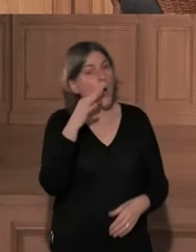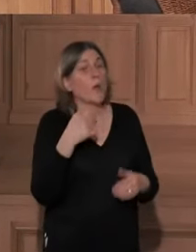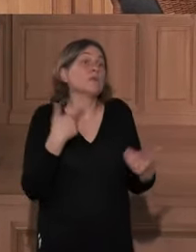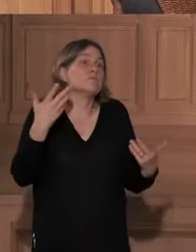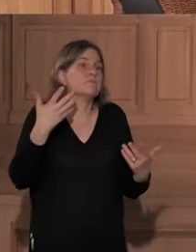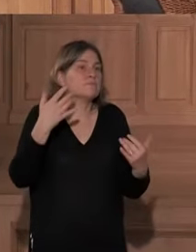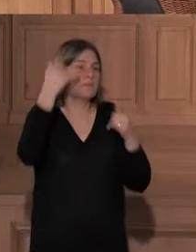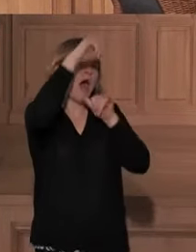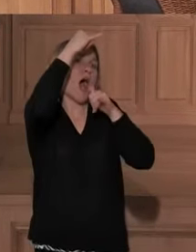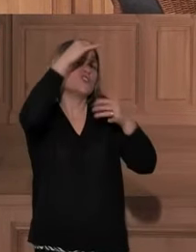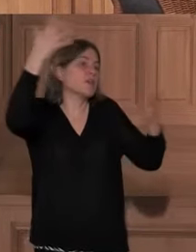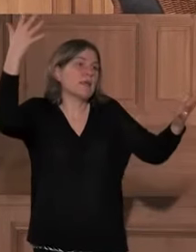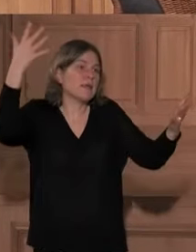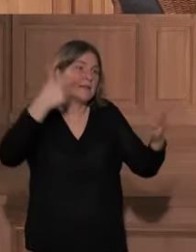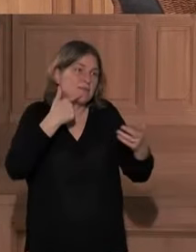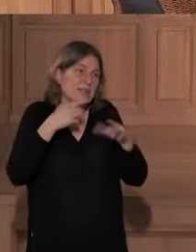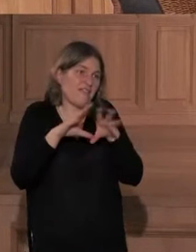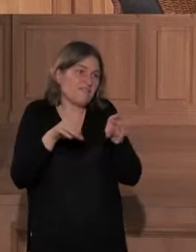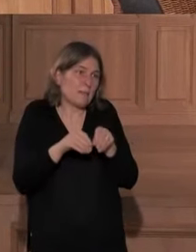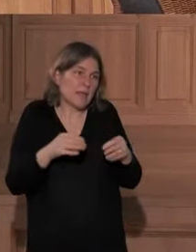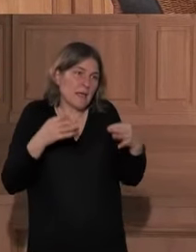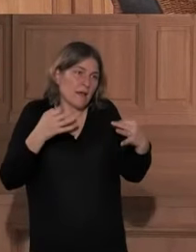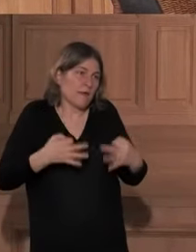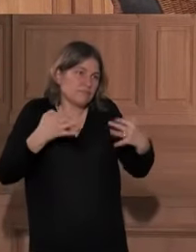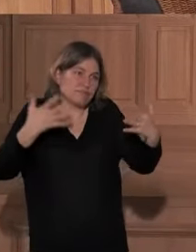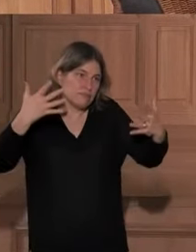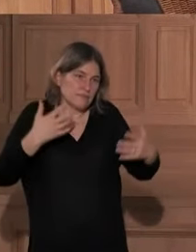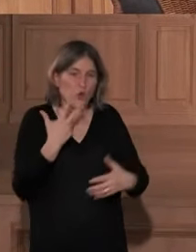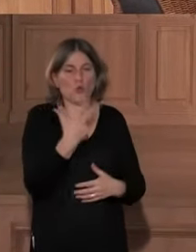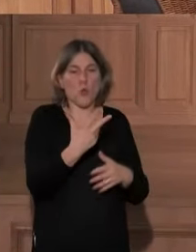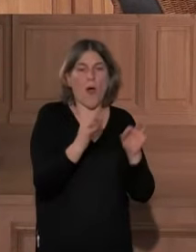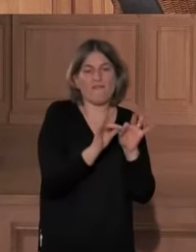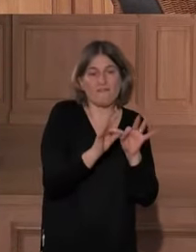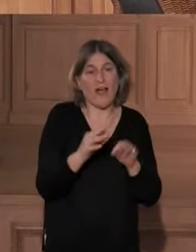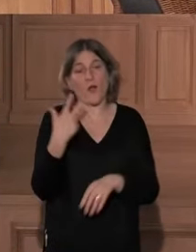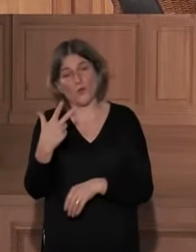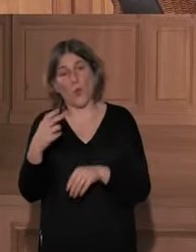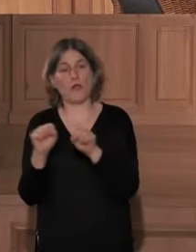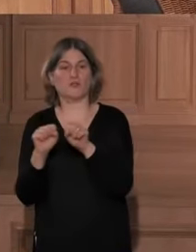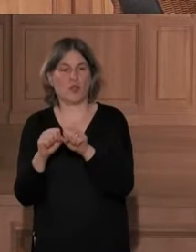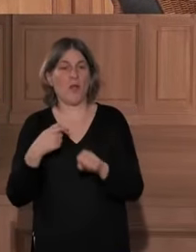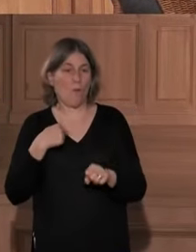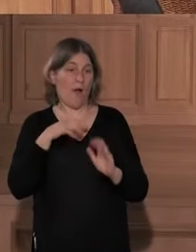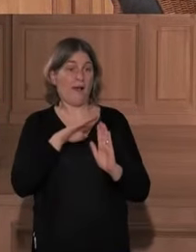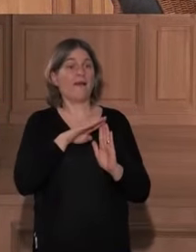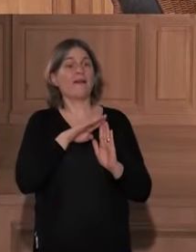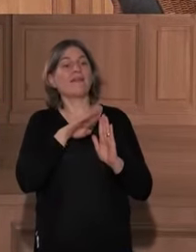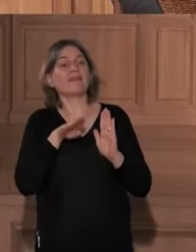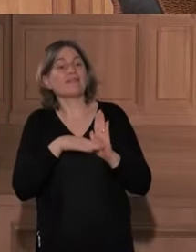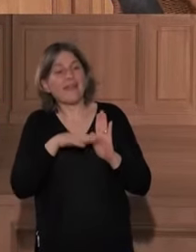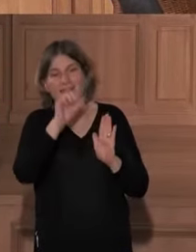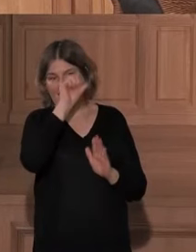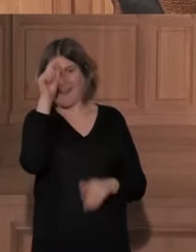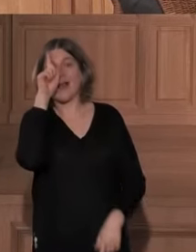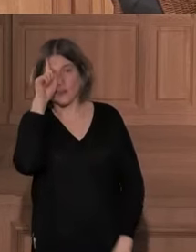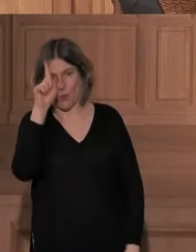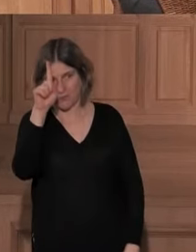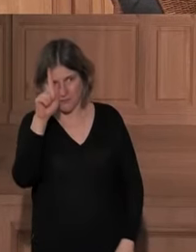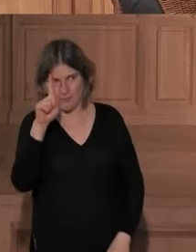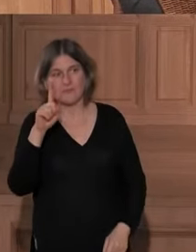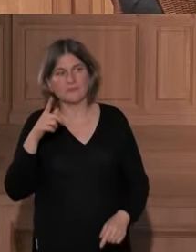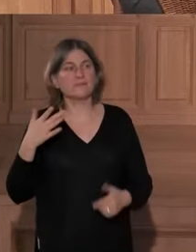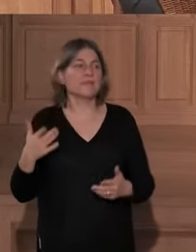Algérien qui se respecte a une famille nombreuse. Donc moi, je suis trois frères et trois sœurs et le plus petit des frères. Vous êtes dernier? Des frères? Non, des frères, parce que j'ai une petite sœur